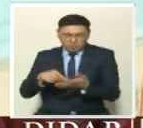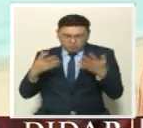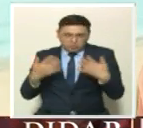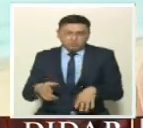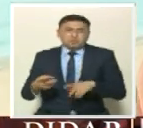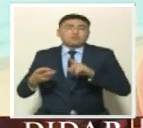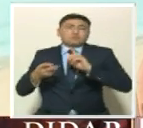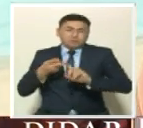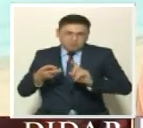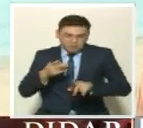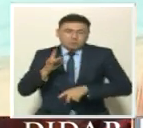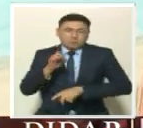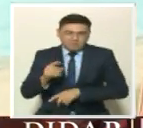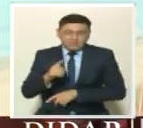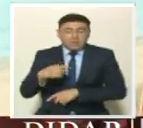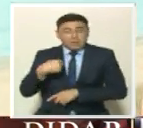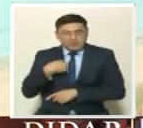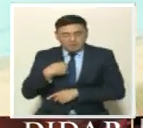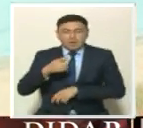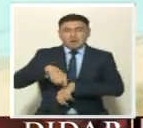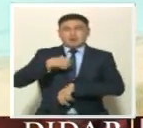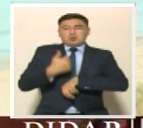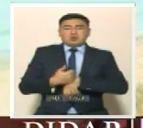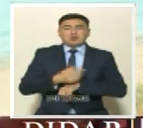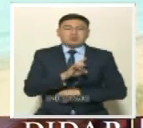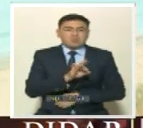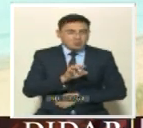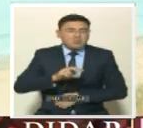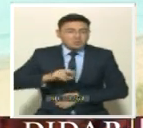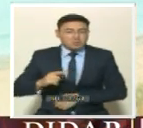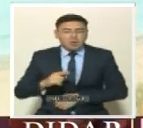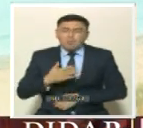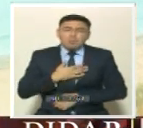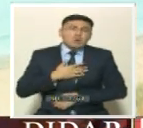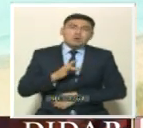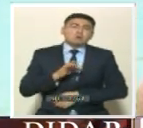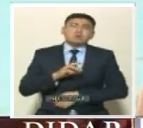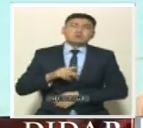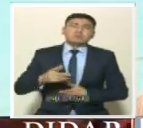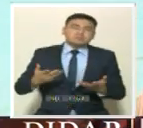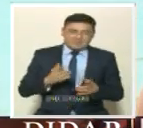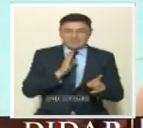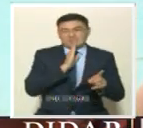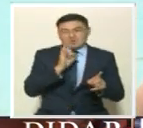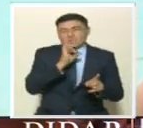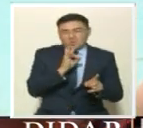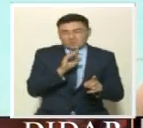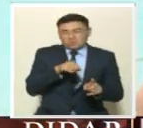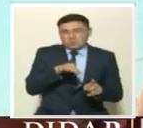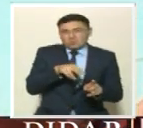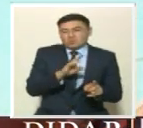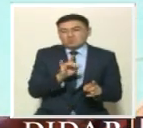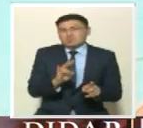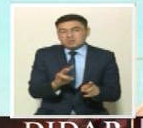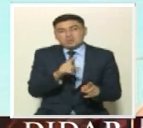Это мой второй проект, в котором я играю в качестве главной героини. Что касается моей роли, то персонаж Толқын – девушка с характером, которая где надо